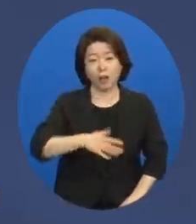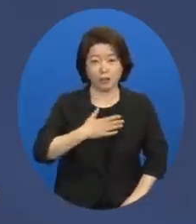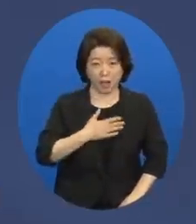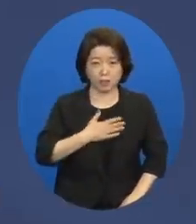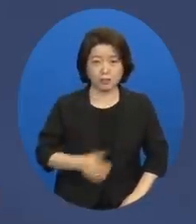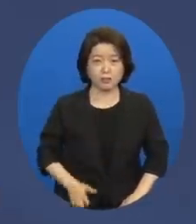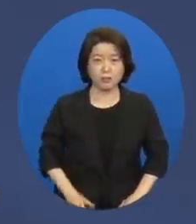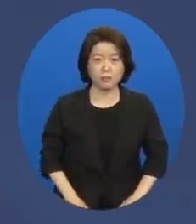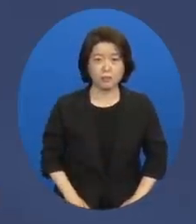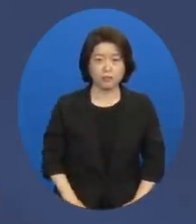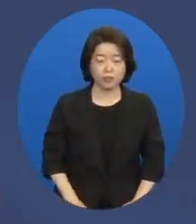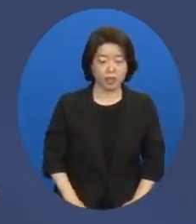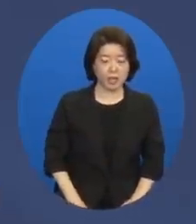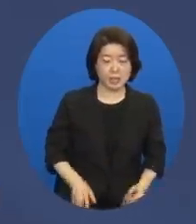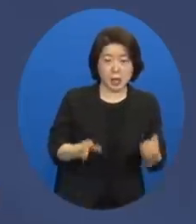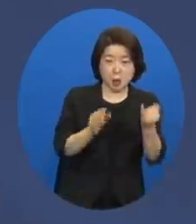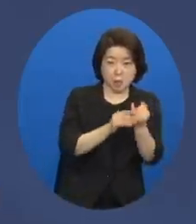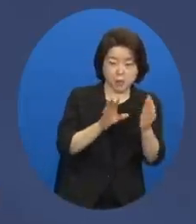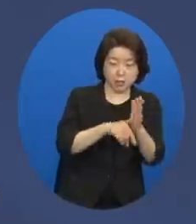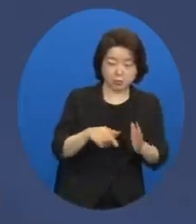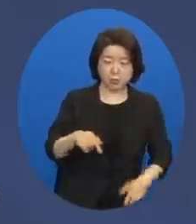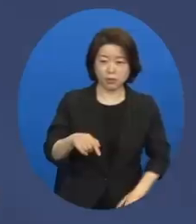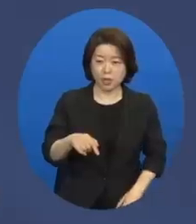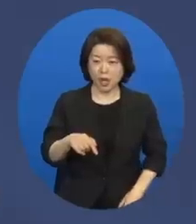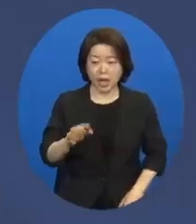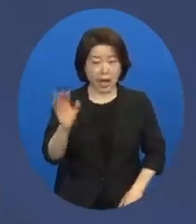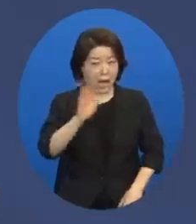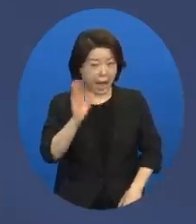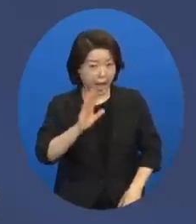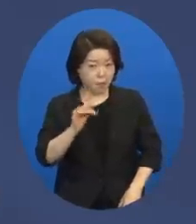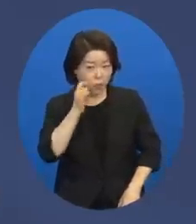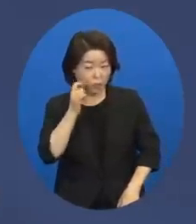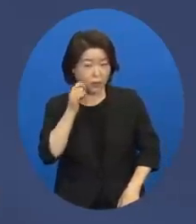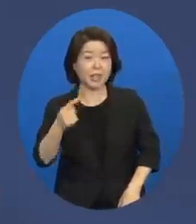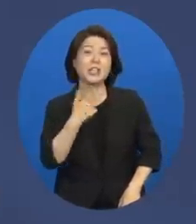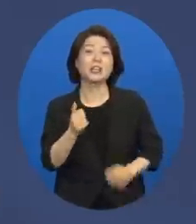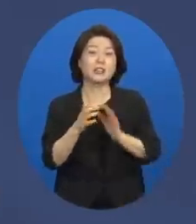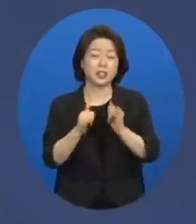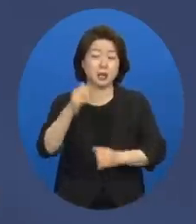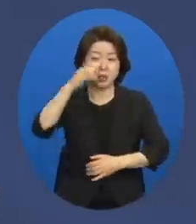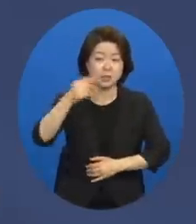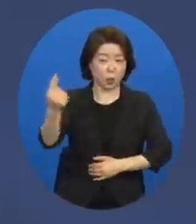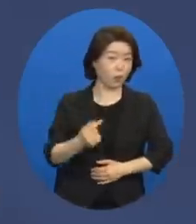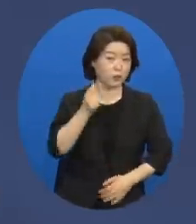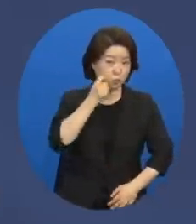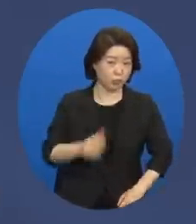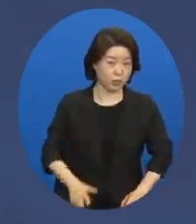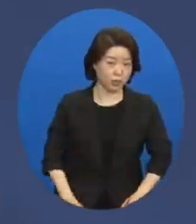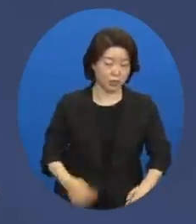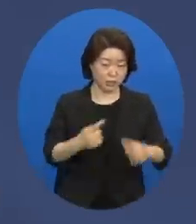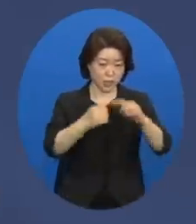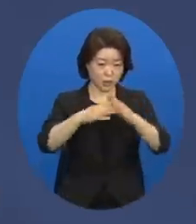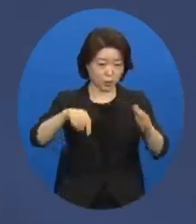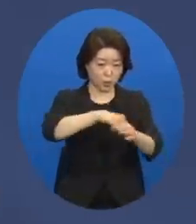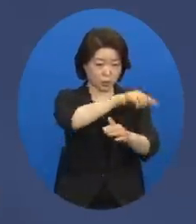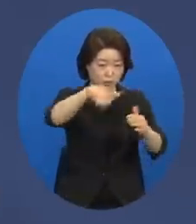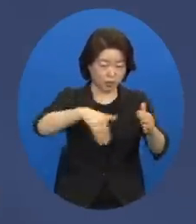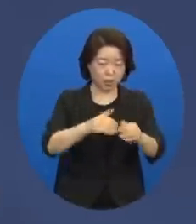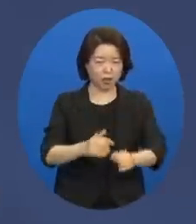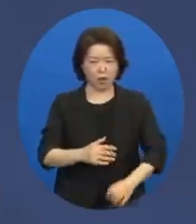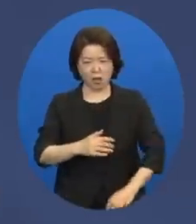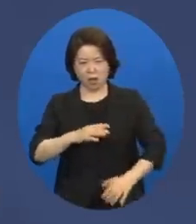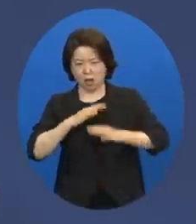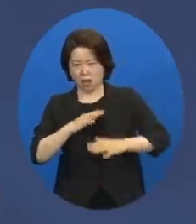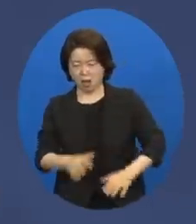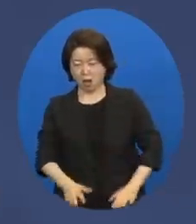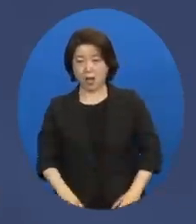안 못해가 예배당 들어오려면 그냥 못 들어와요. 여러분 이게 예배당이라는 게 분위기가 무서워요. 이게 안